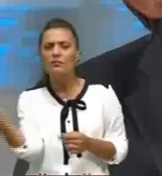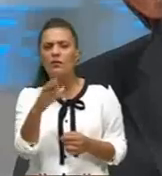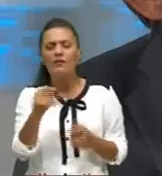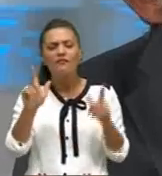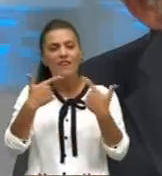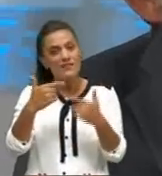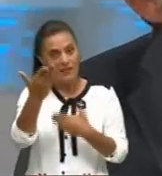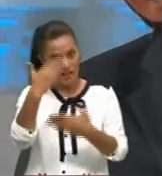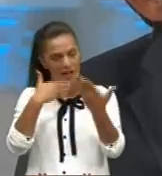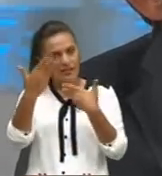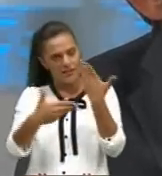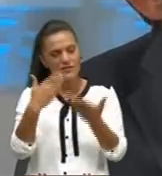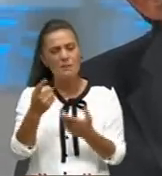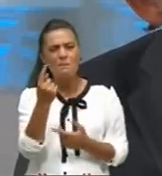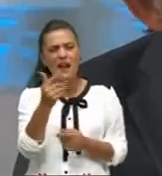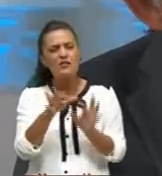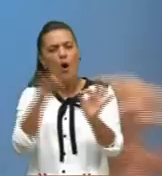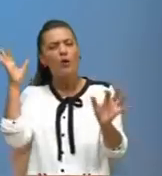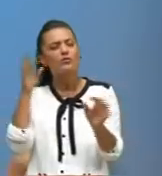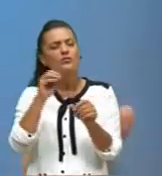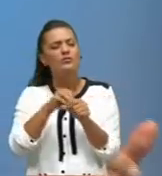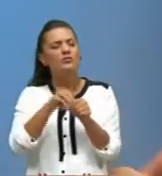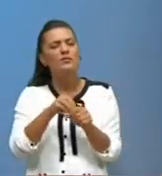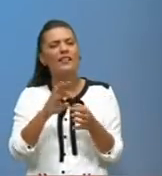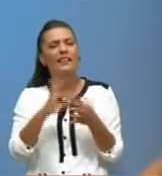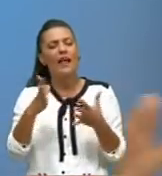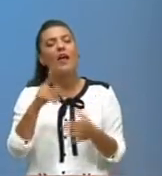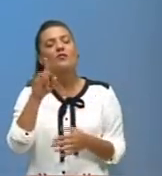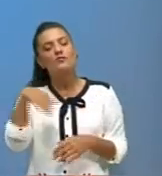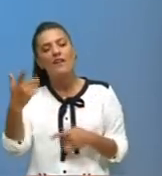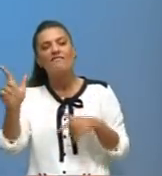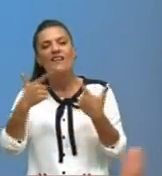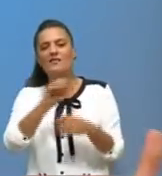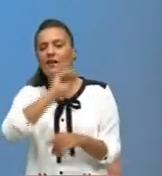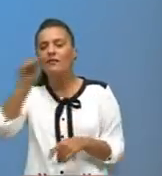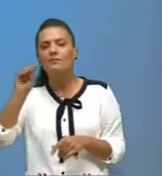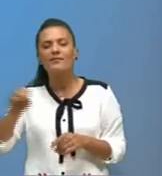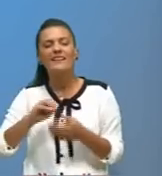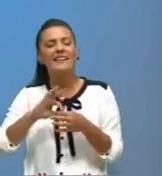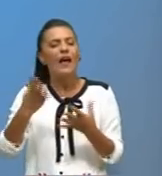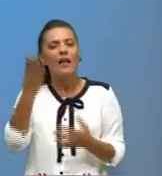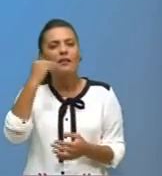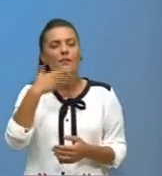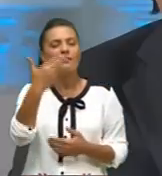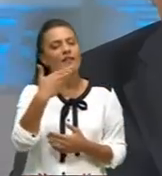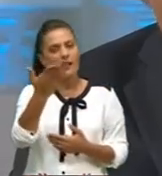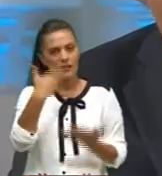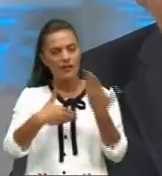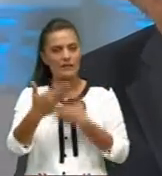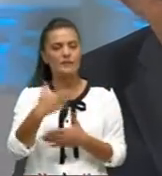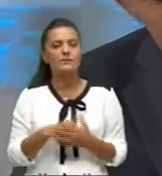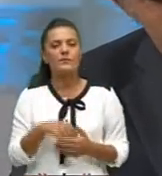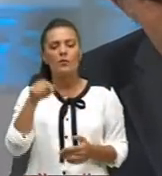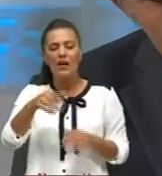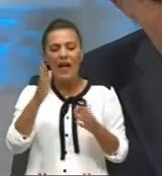festivalinize? Festivali de anlatacağız. Evet. Biraz önce bir okçuluktan doğru gelelim. Olur. Sonra festivale nasıl yerleştirdiğinizi, ne anlam ifade ettiğini anlatın bize.